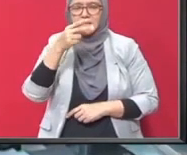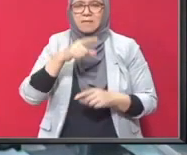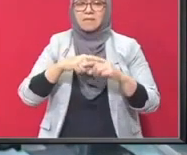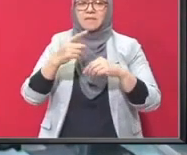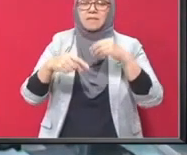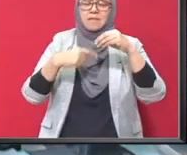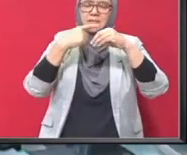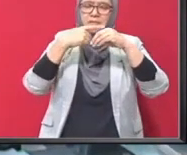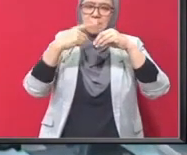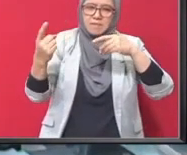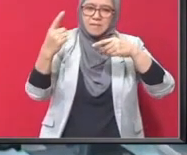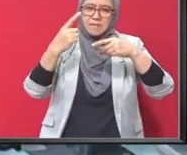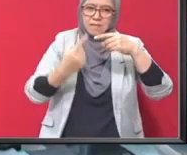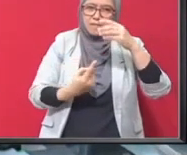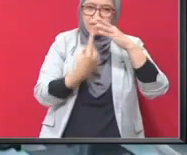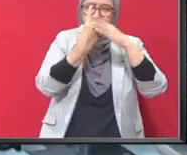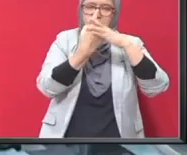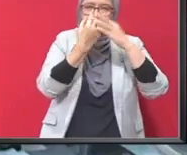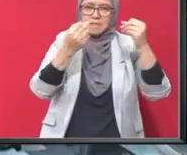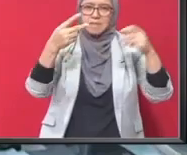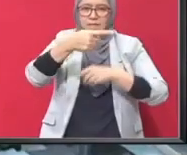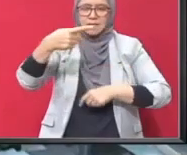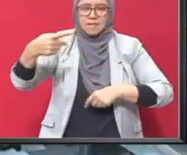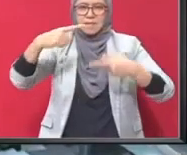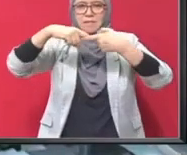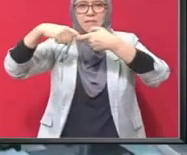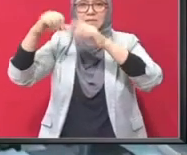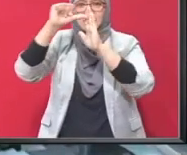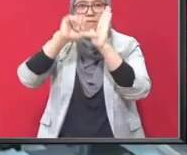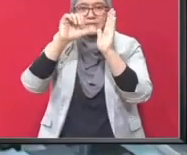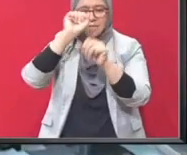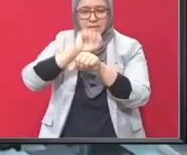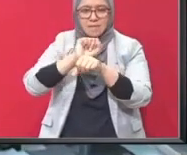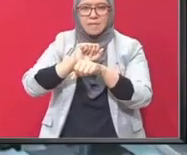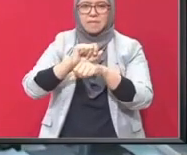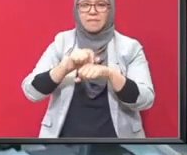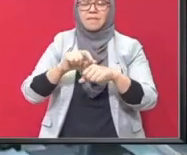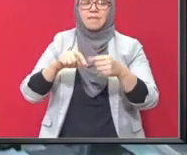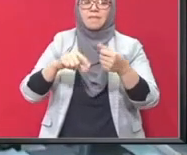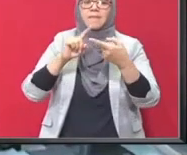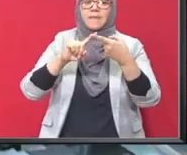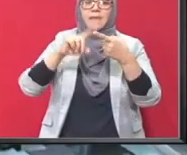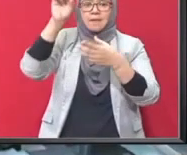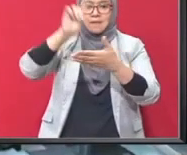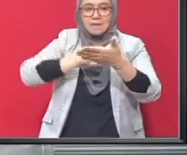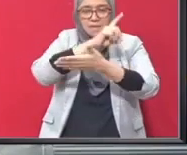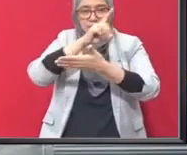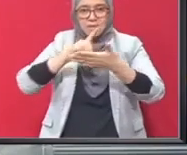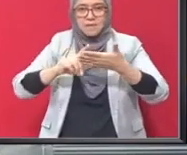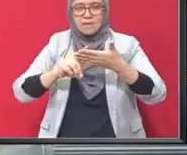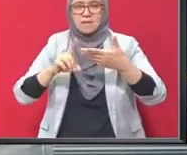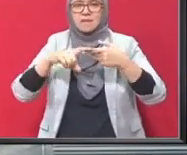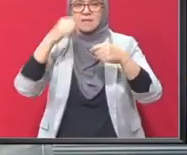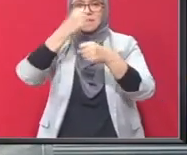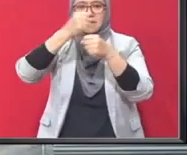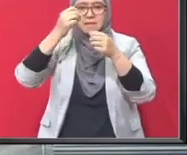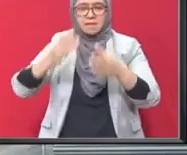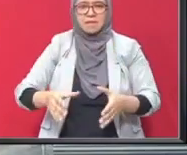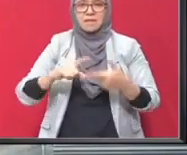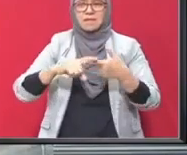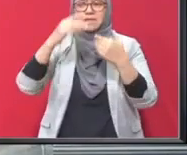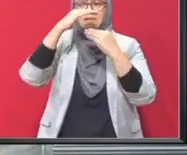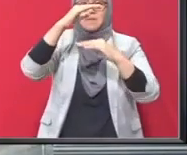1155 mukena dengan diskriminasi terhadap pekerja tempo cimeti